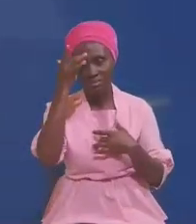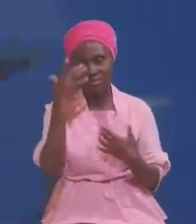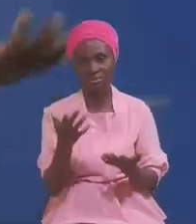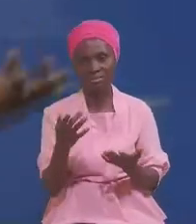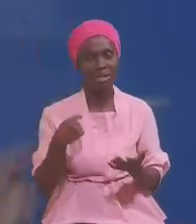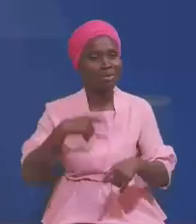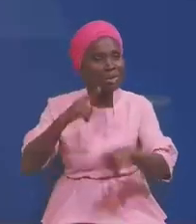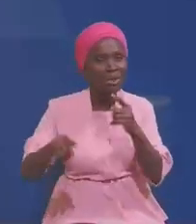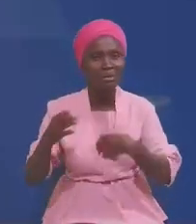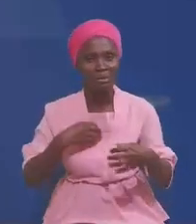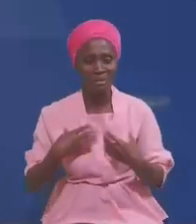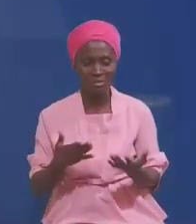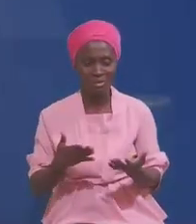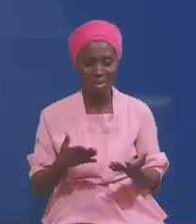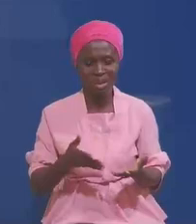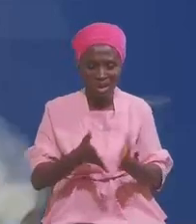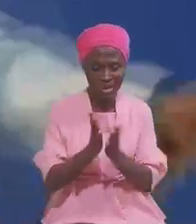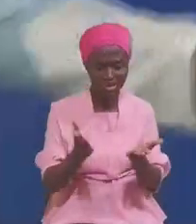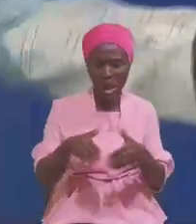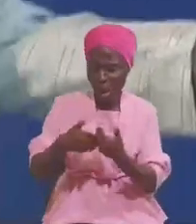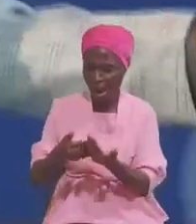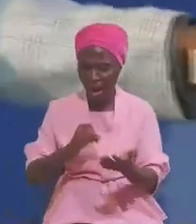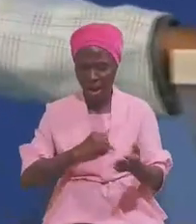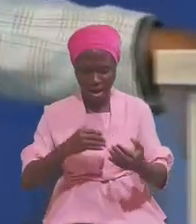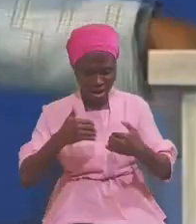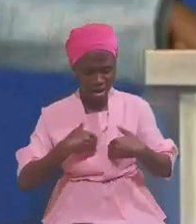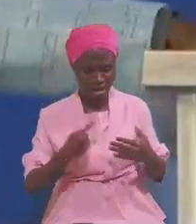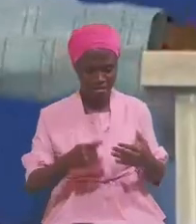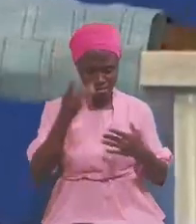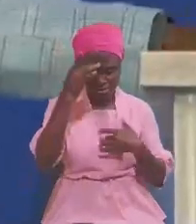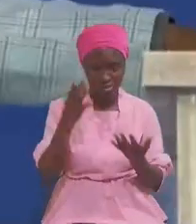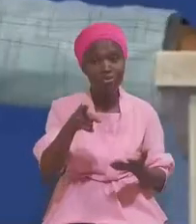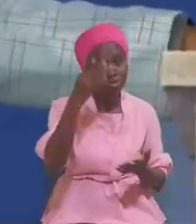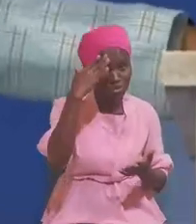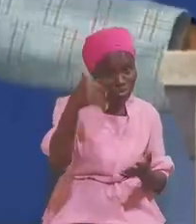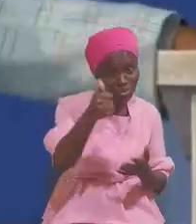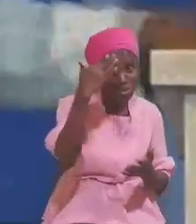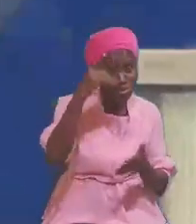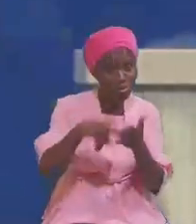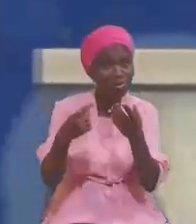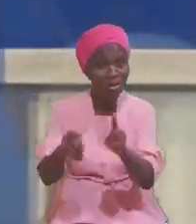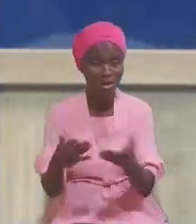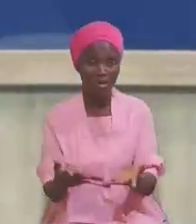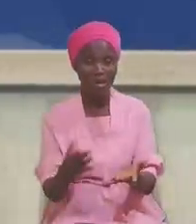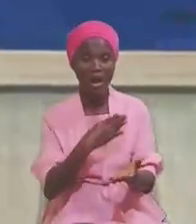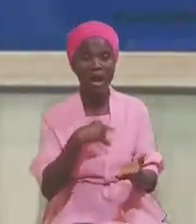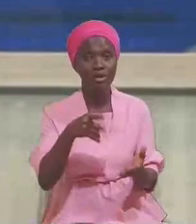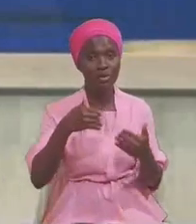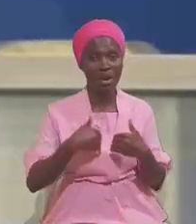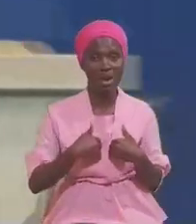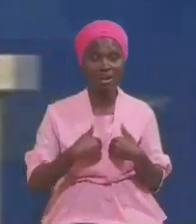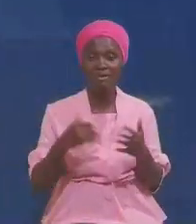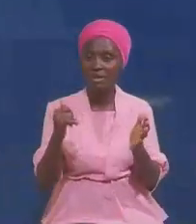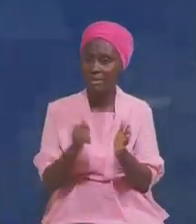comme comment moi j'ai une maladie vénérienne, mais tu sais ce qui s'est passé. Et tu